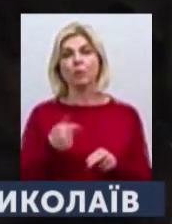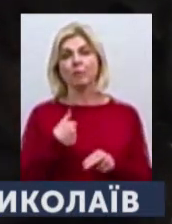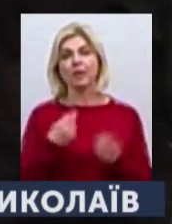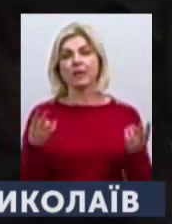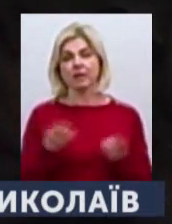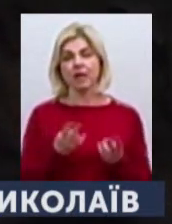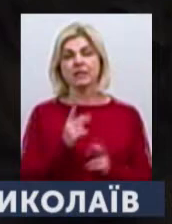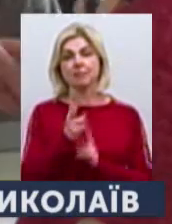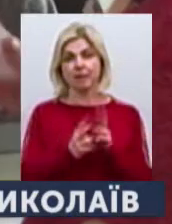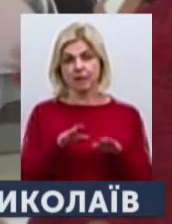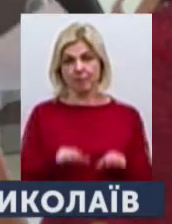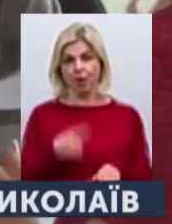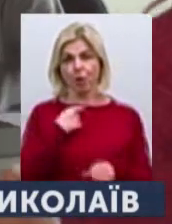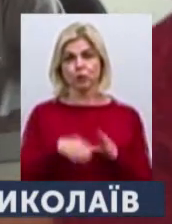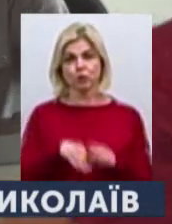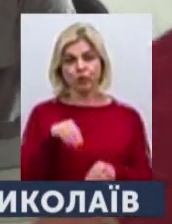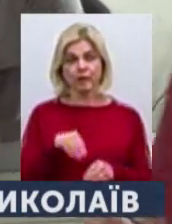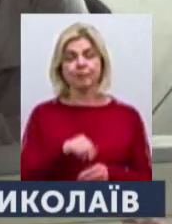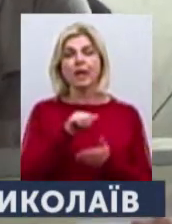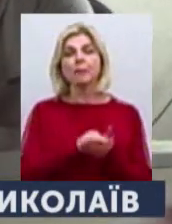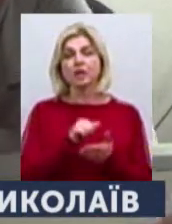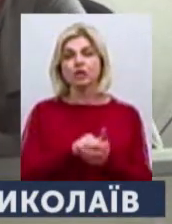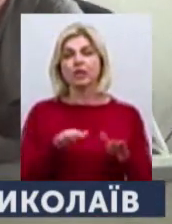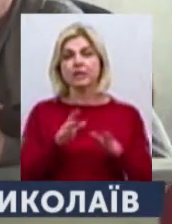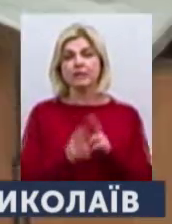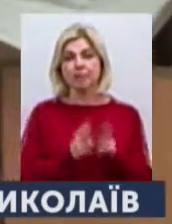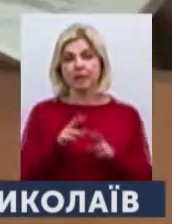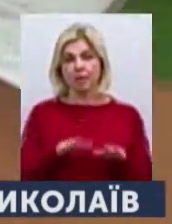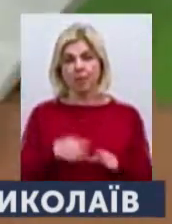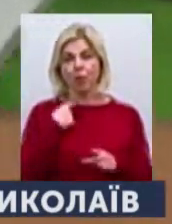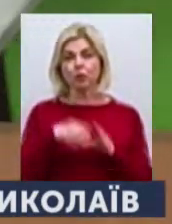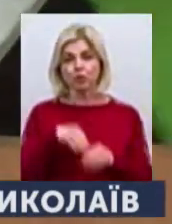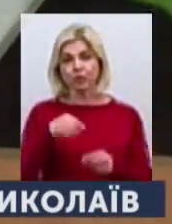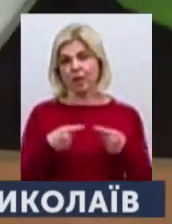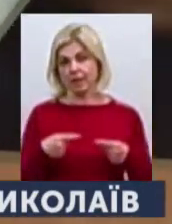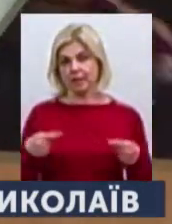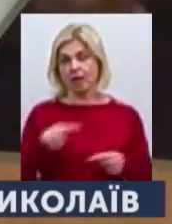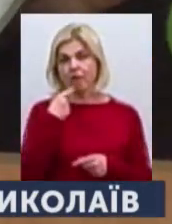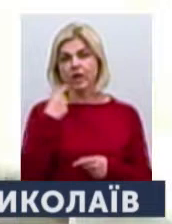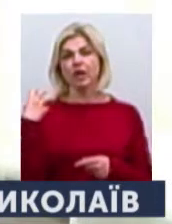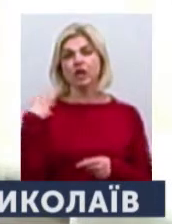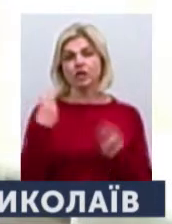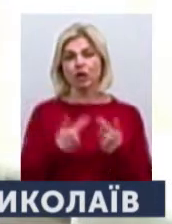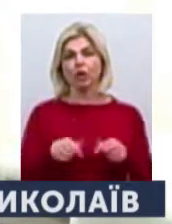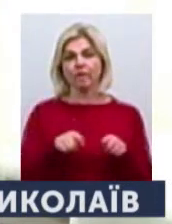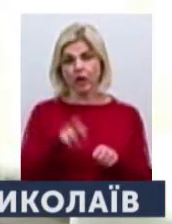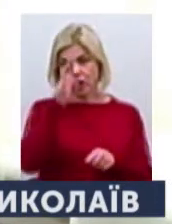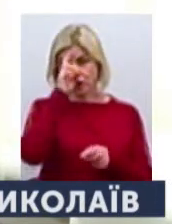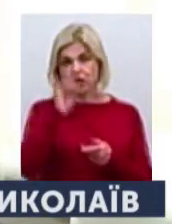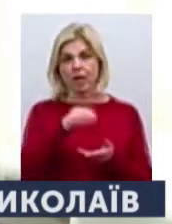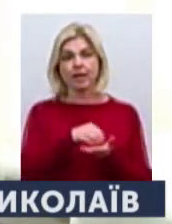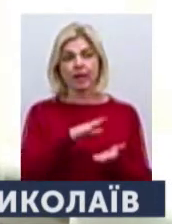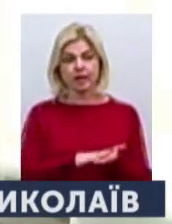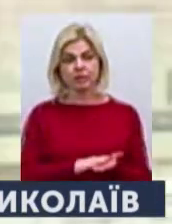місце голосування. Причини для зміни місця голосування різні, говорить начальник відділу ведення Державного реєстру виборців